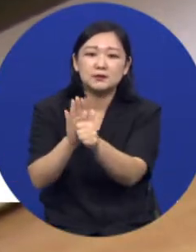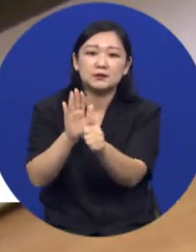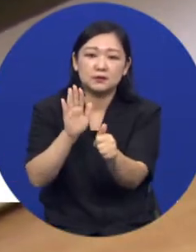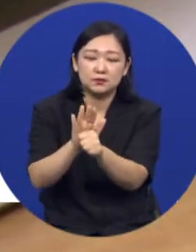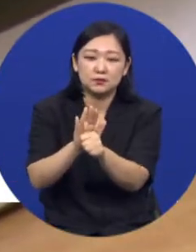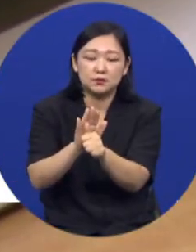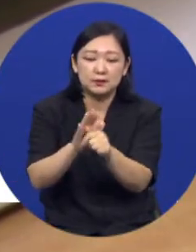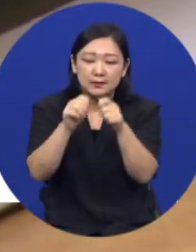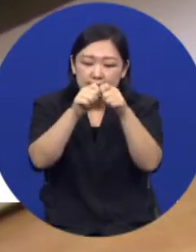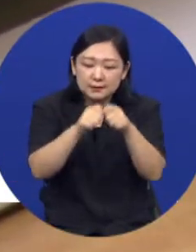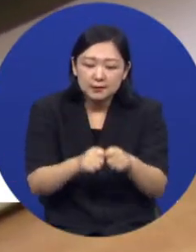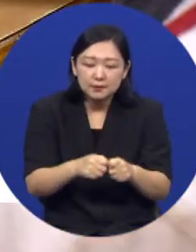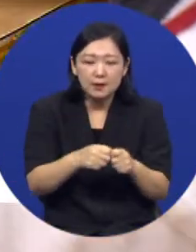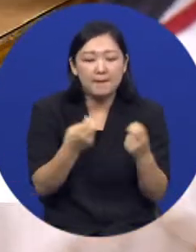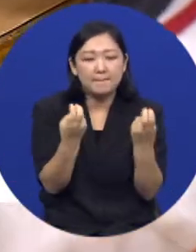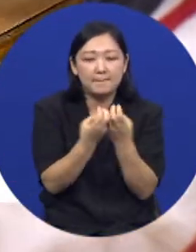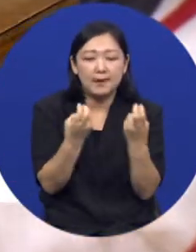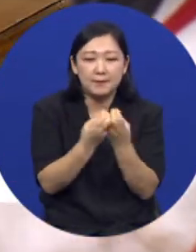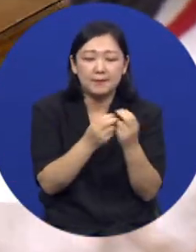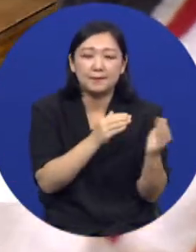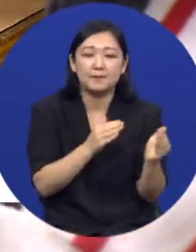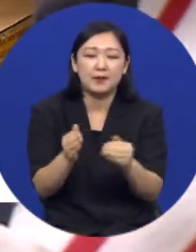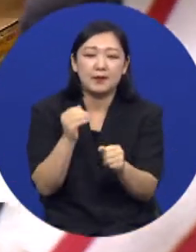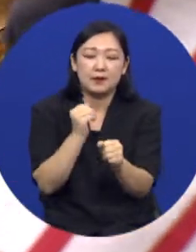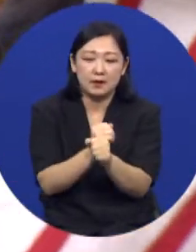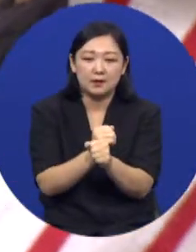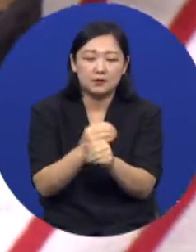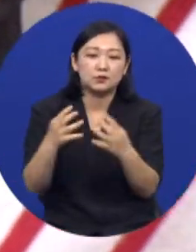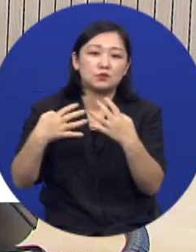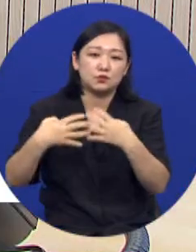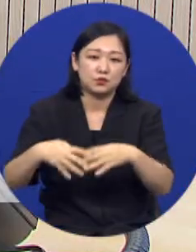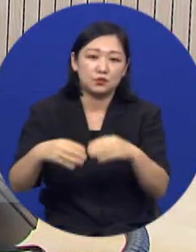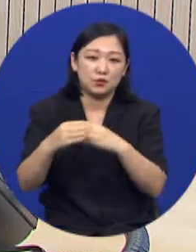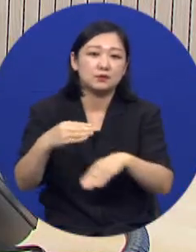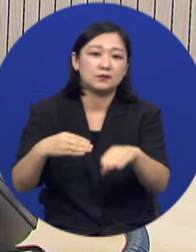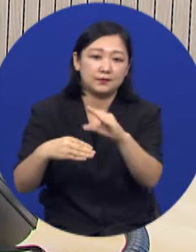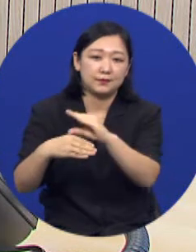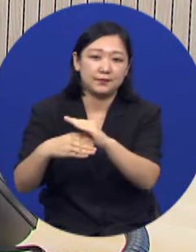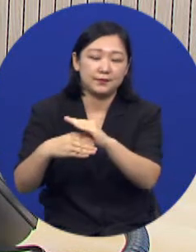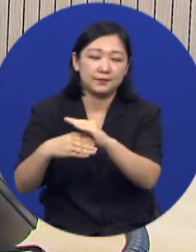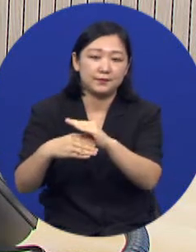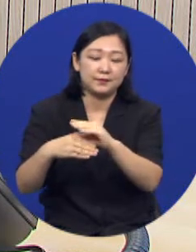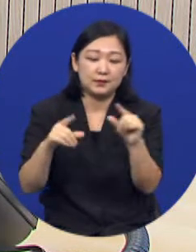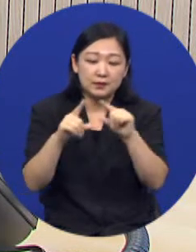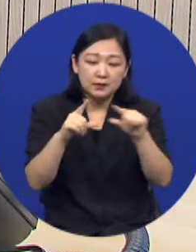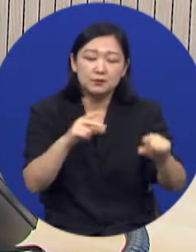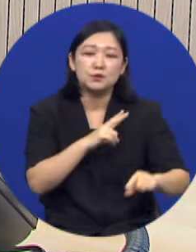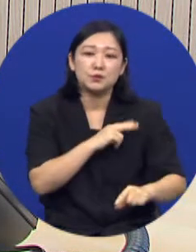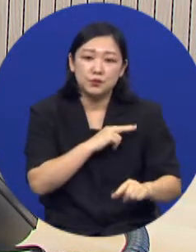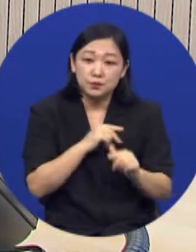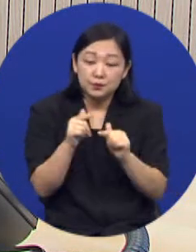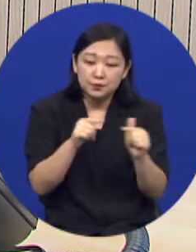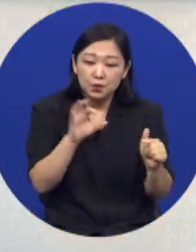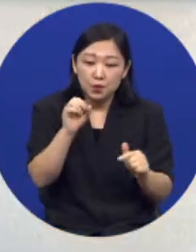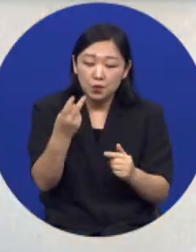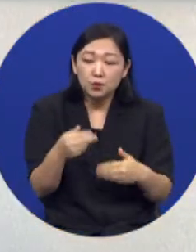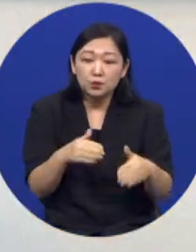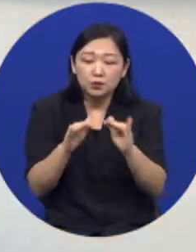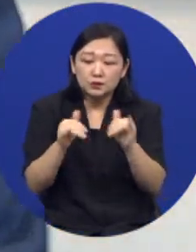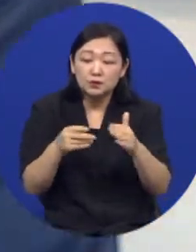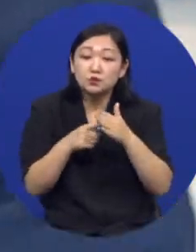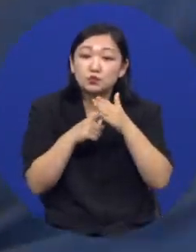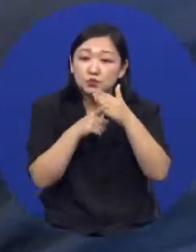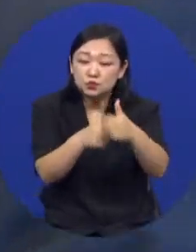예산도 세부적인 관리 방안을 마련하라는 부대 조건을 달았습니다. 일부 의원들은 오영훈 지사가